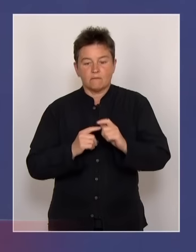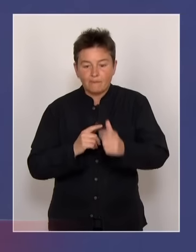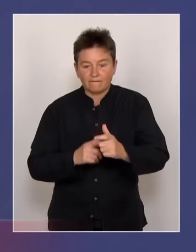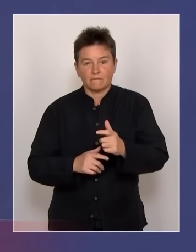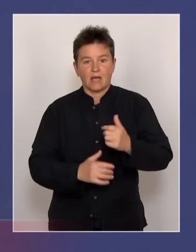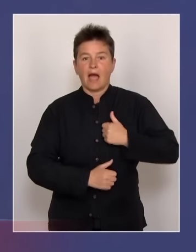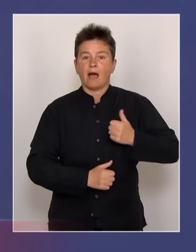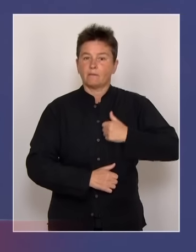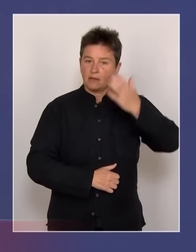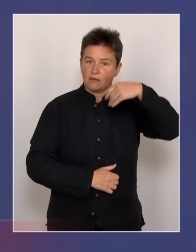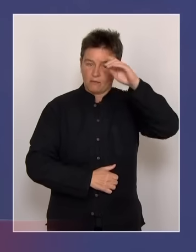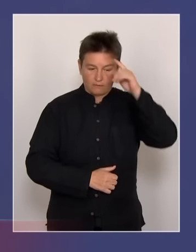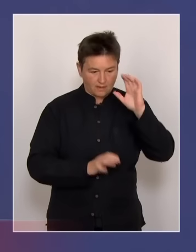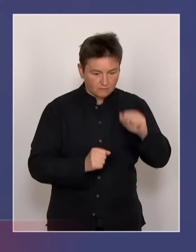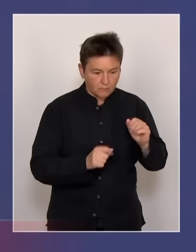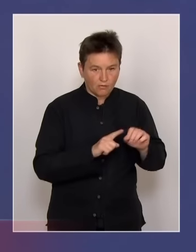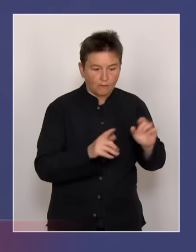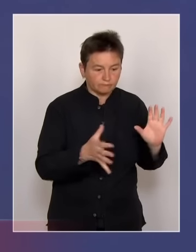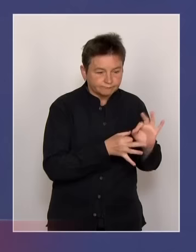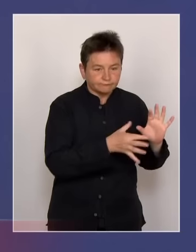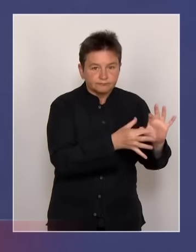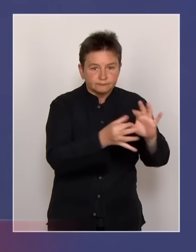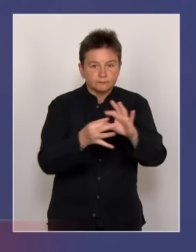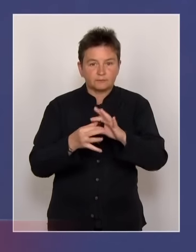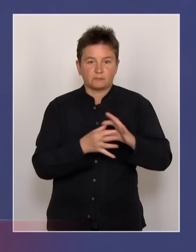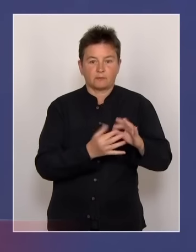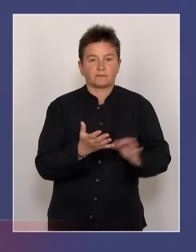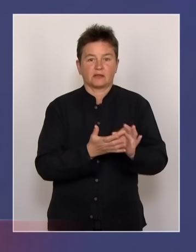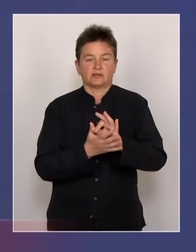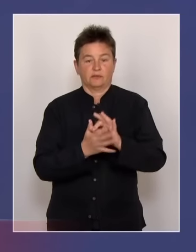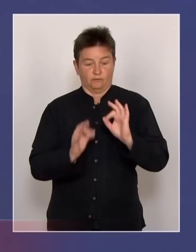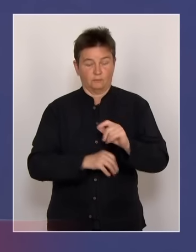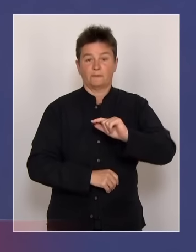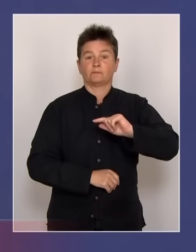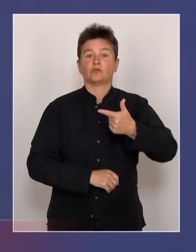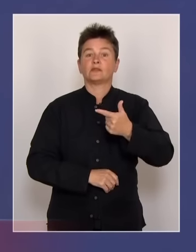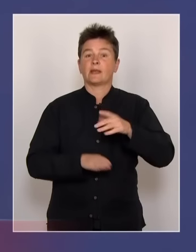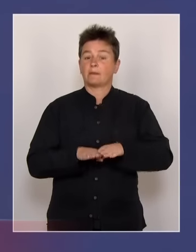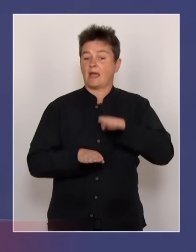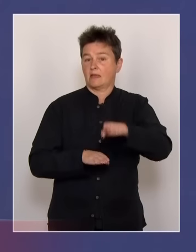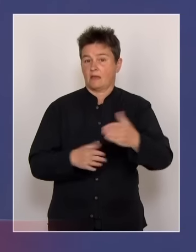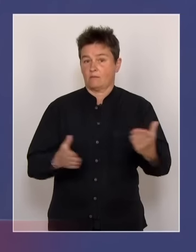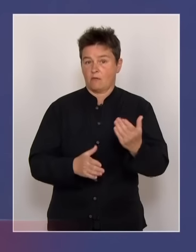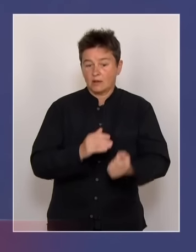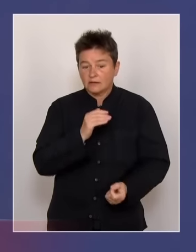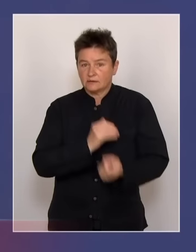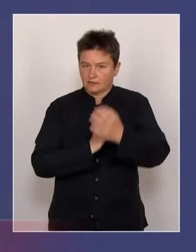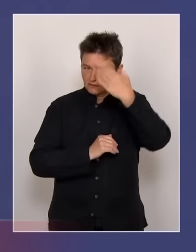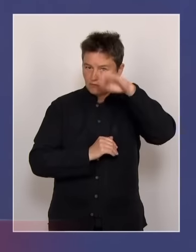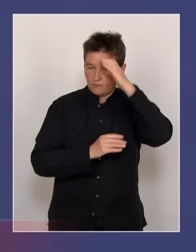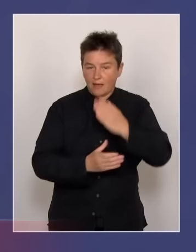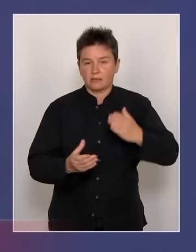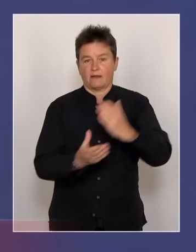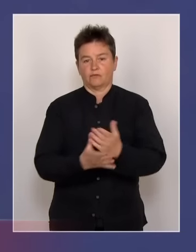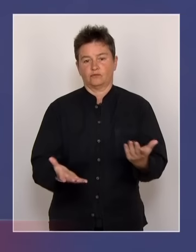véritable intimité stratégique. Cela passe par le lancement d'une deuxième étape de l'initiative européenne d'intervention.